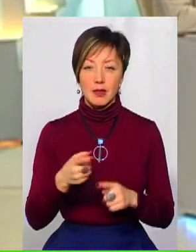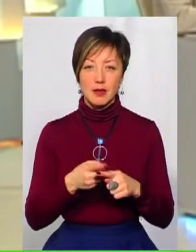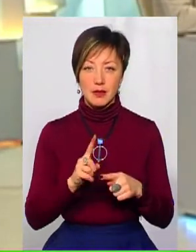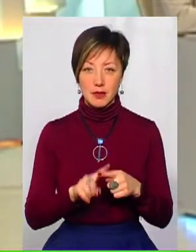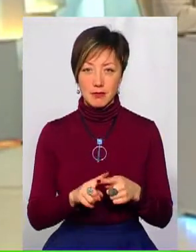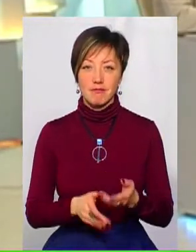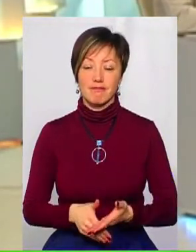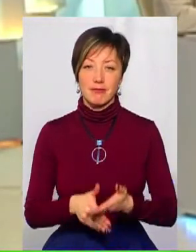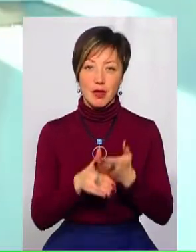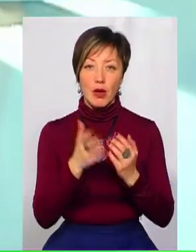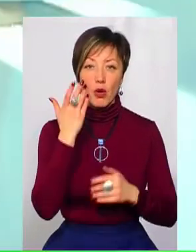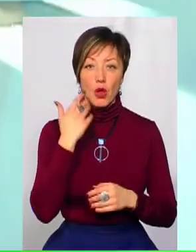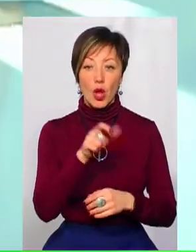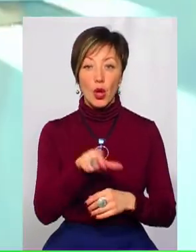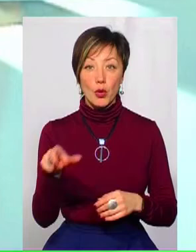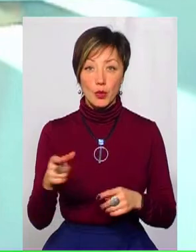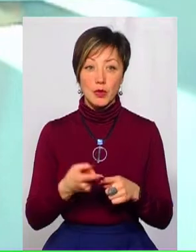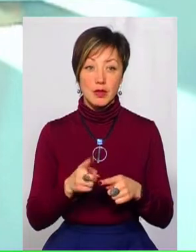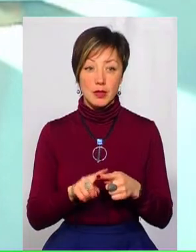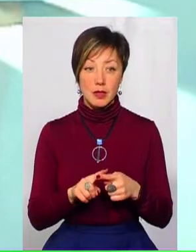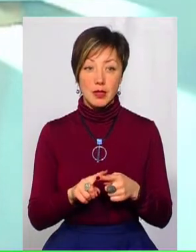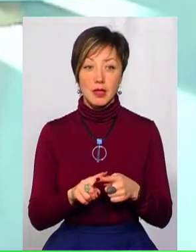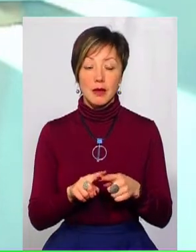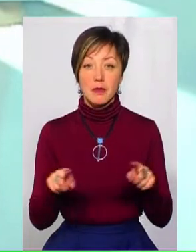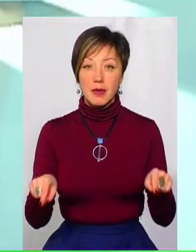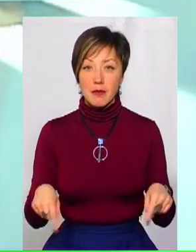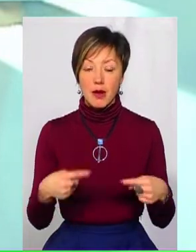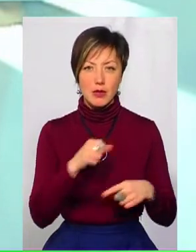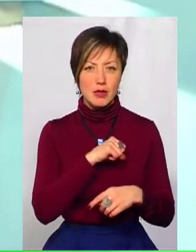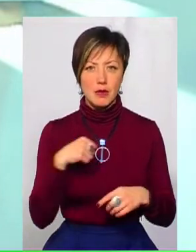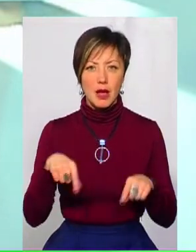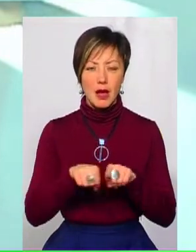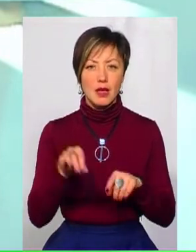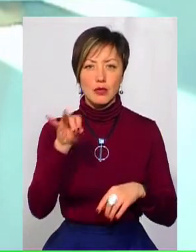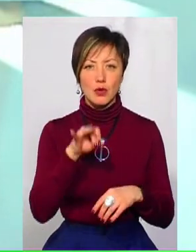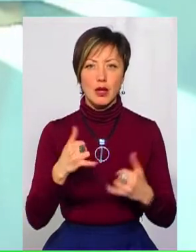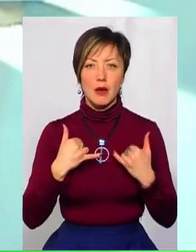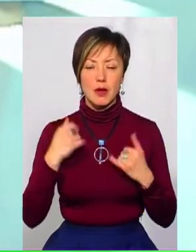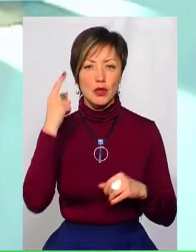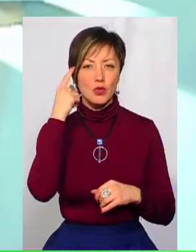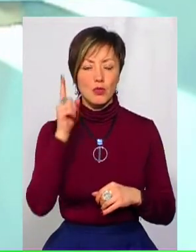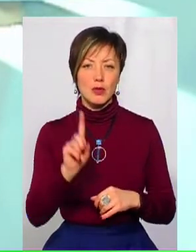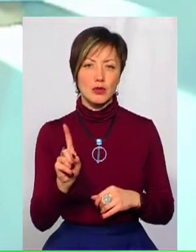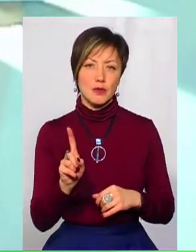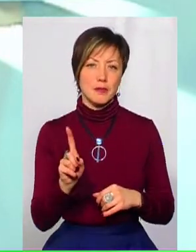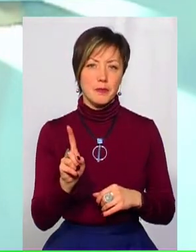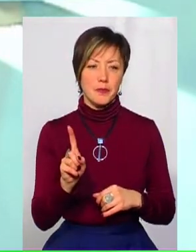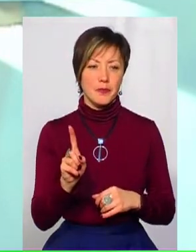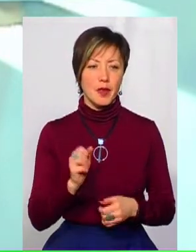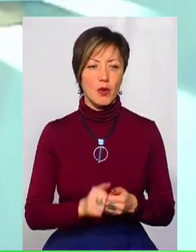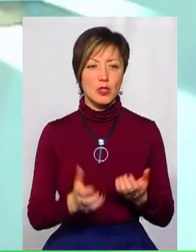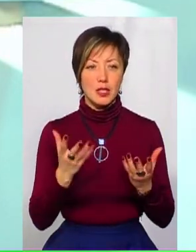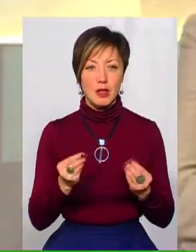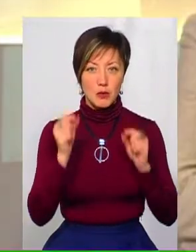Ну, тобто, коли люди підіймають одних людей, вони підіймаються самі. І це така історія для мене. Я думала, ну, знаєте, кожен день